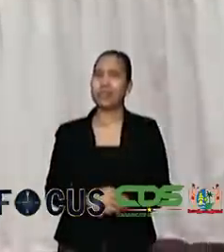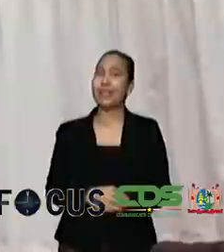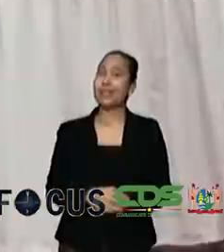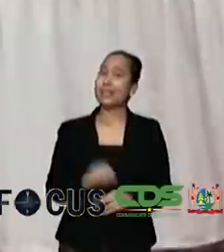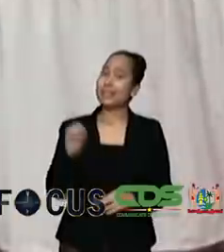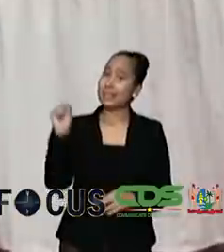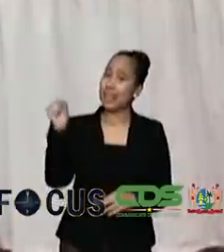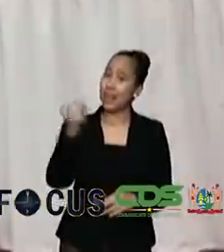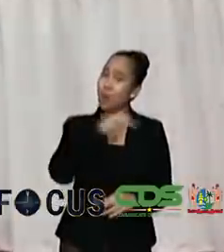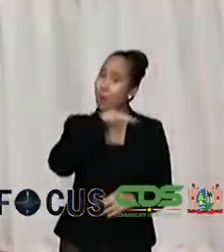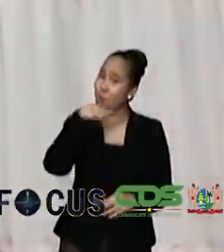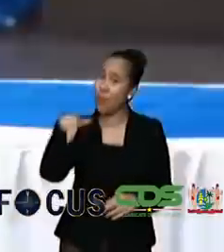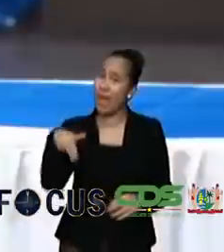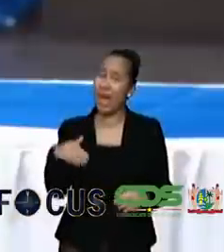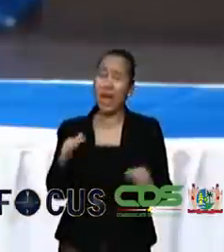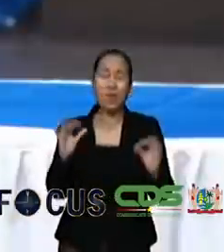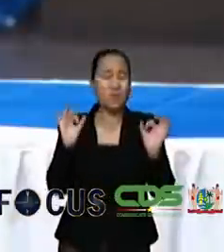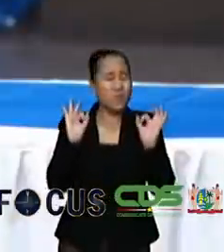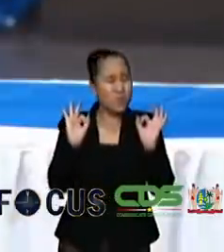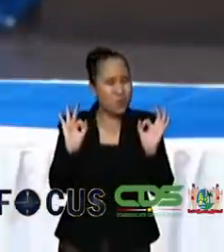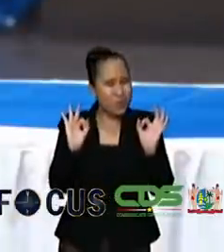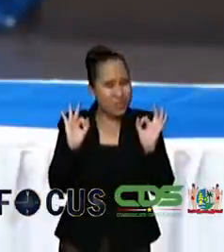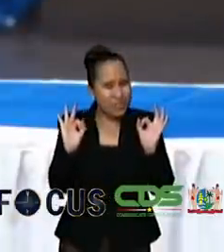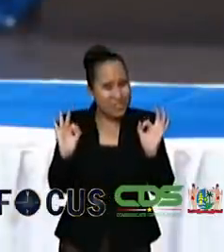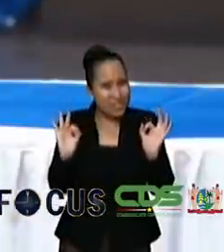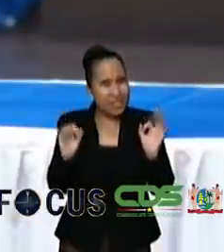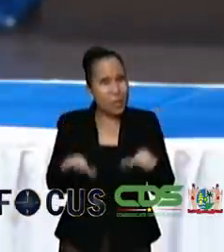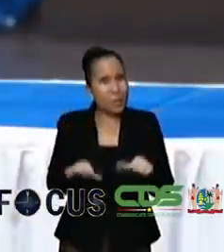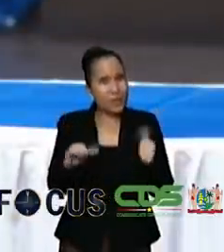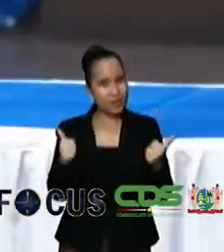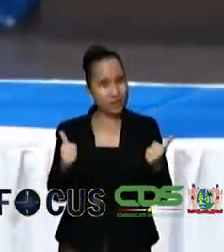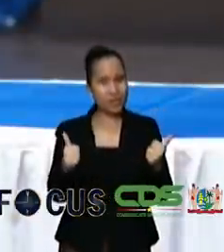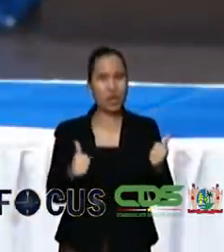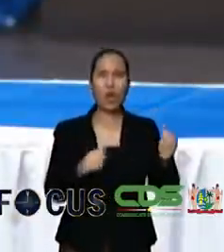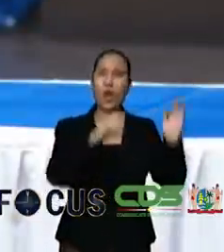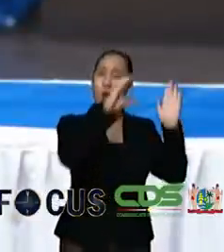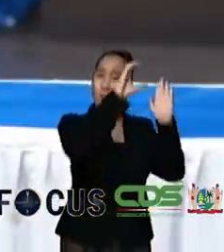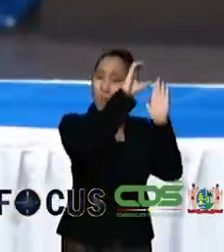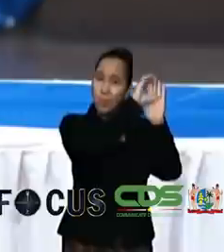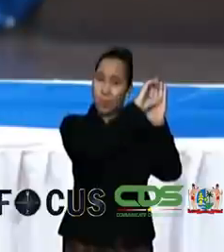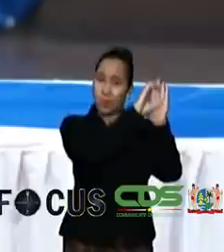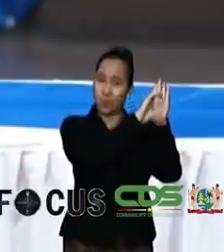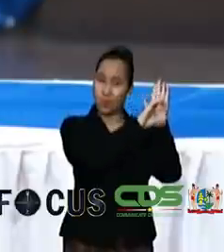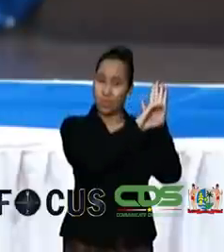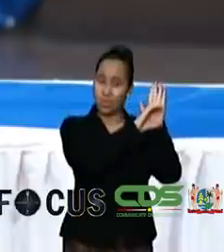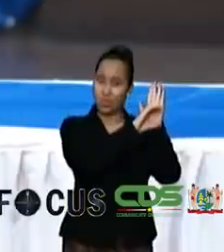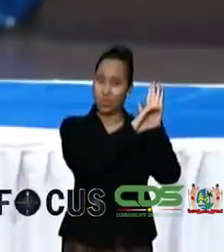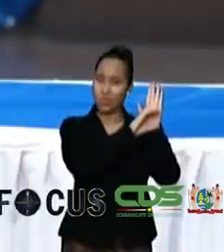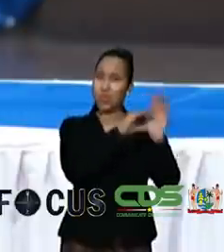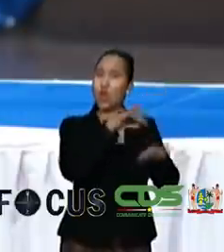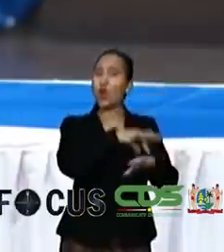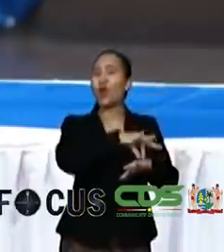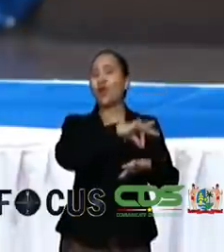heel voorzichtig gaan beginnen. De protocollen met betrekking tot de